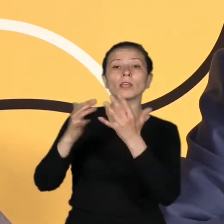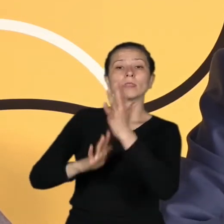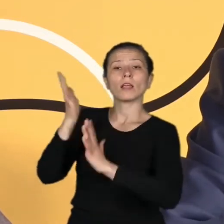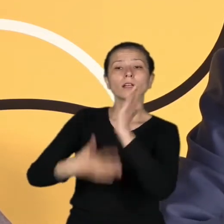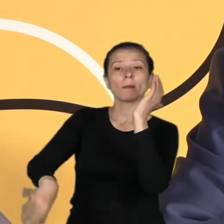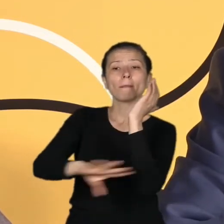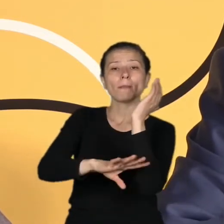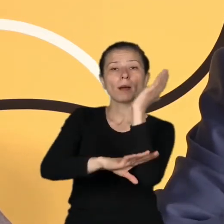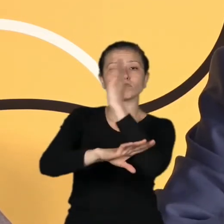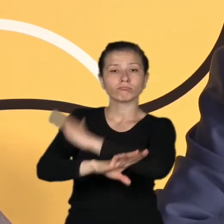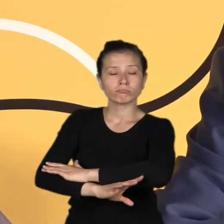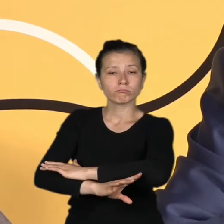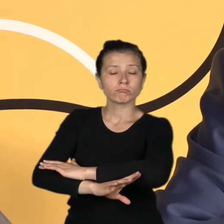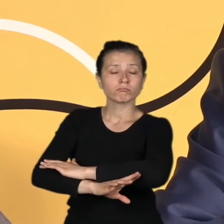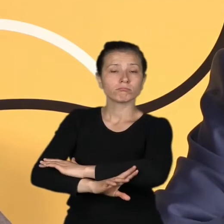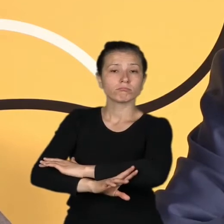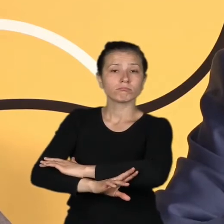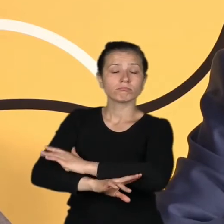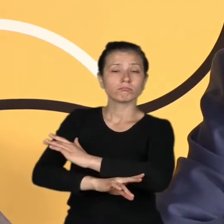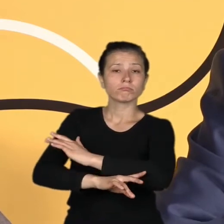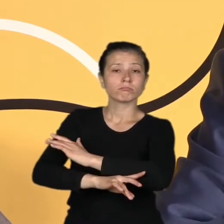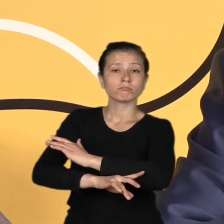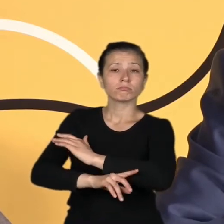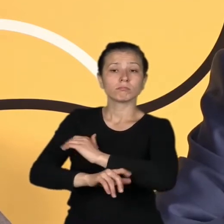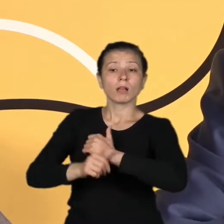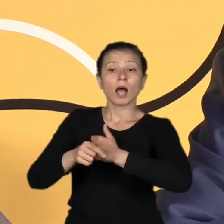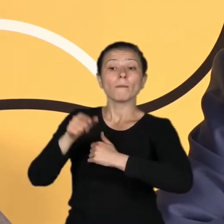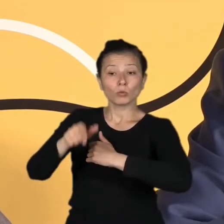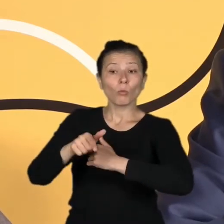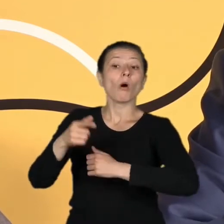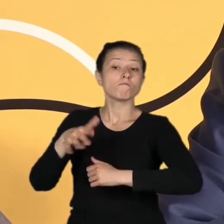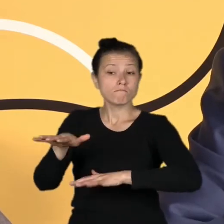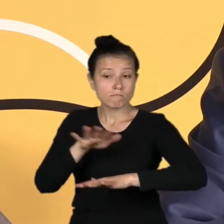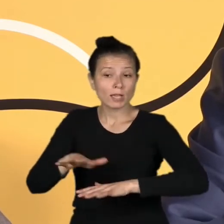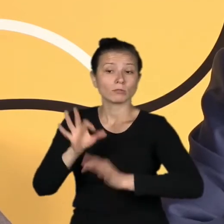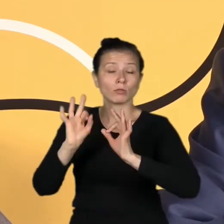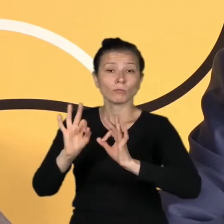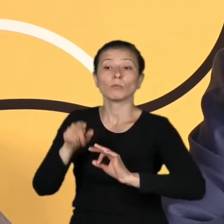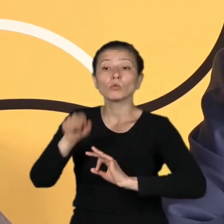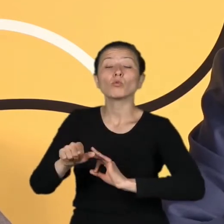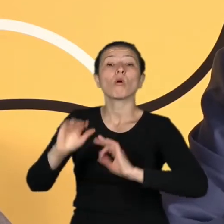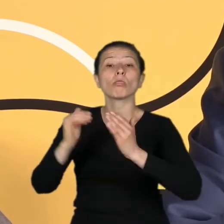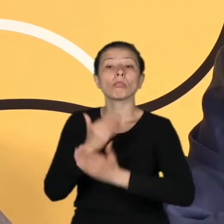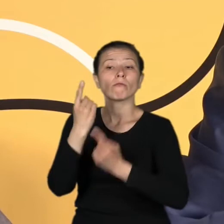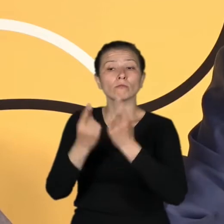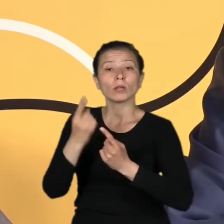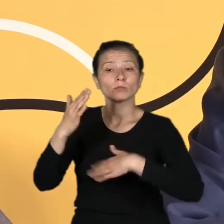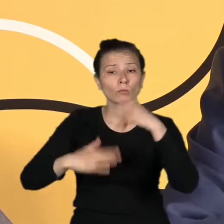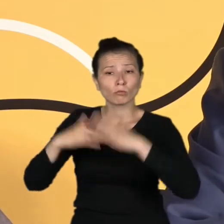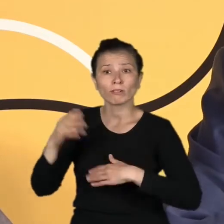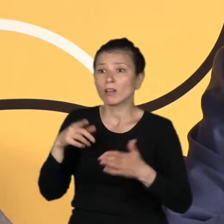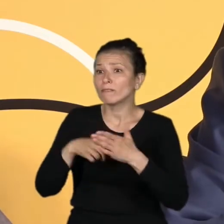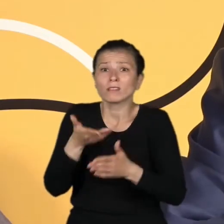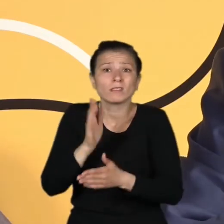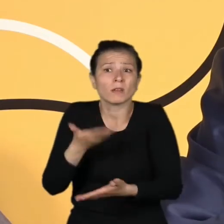lasy, żeby w miejscach, które się do tego kwalifikują, wybudować nowy przemysł. Wtedy nie będzie